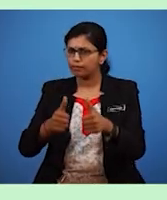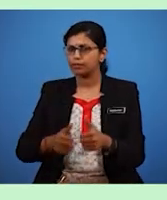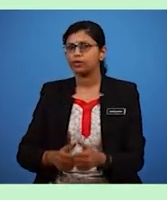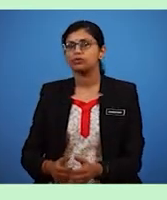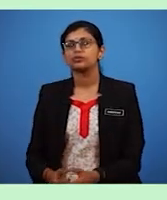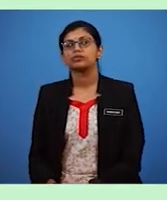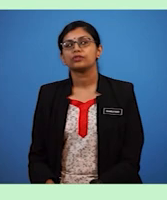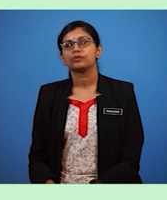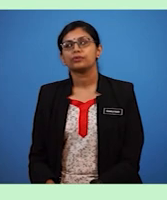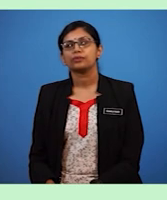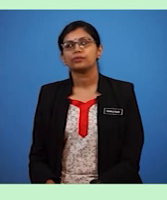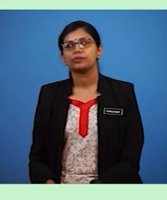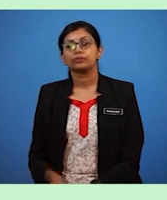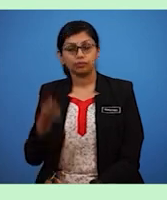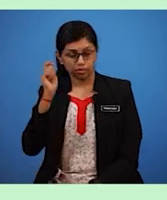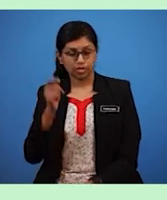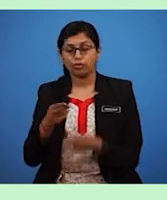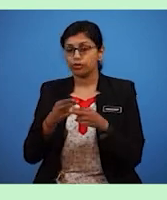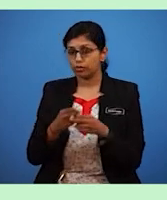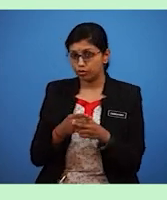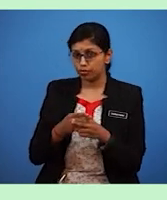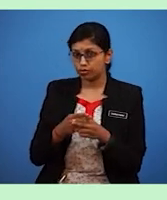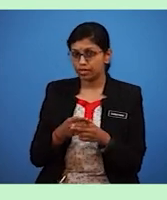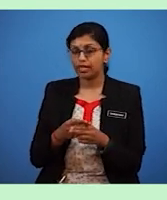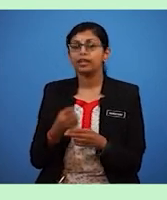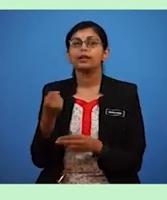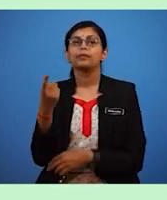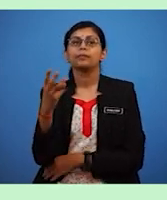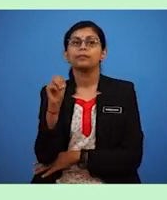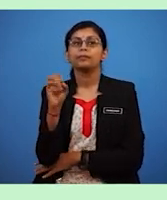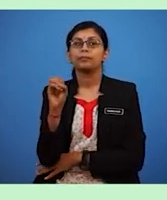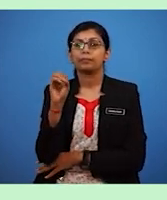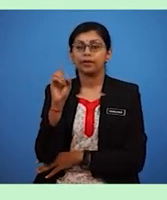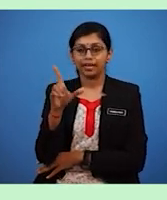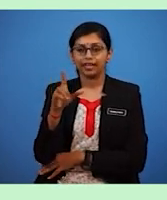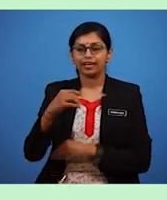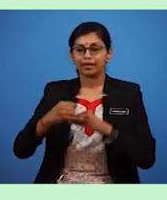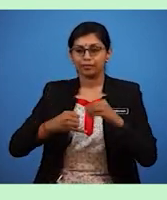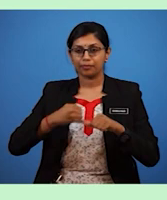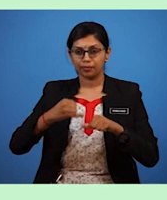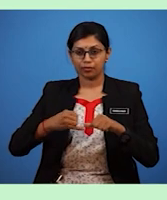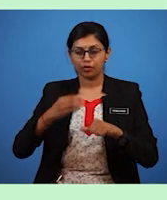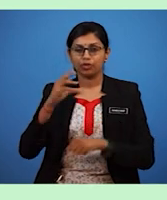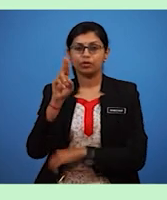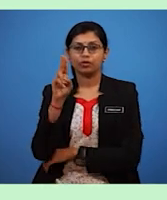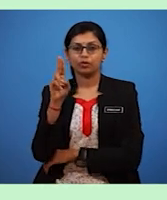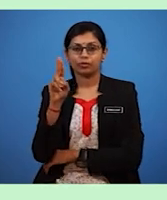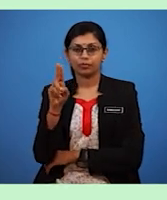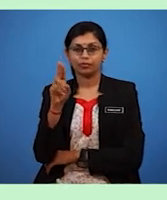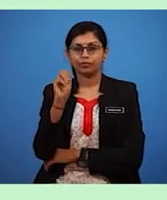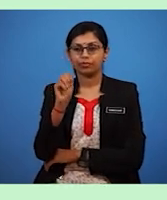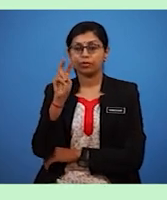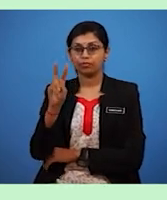Dengan menggunakan rumus bilangan mol bersamaan mV per